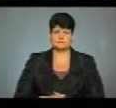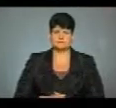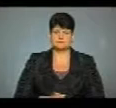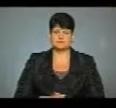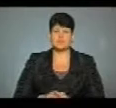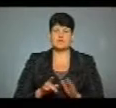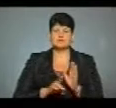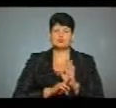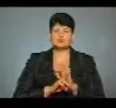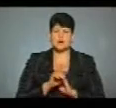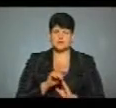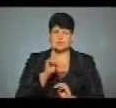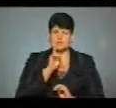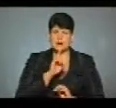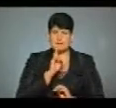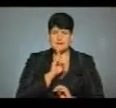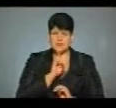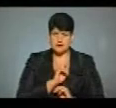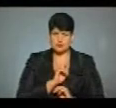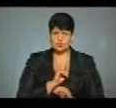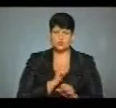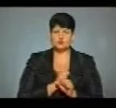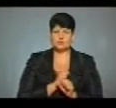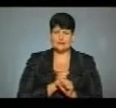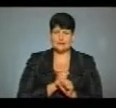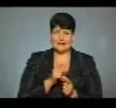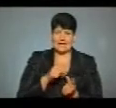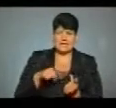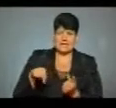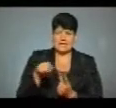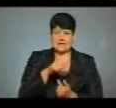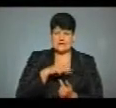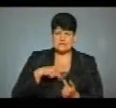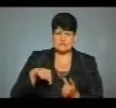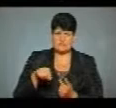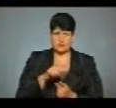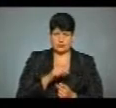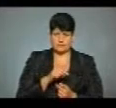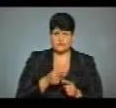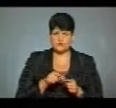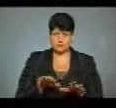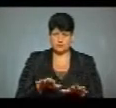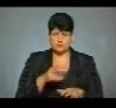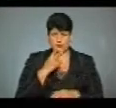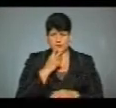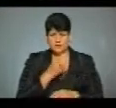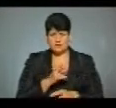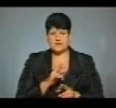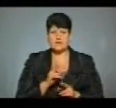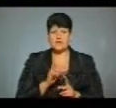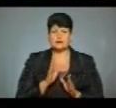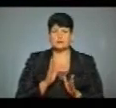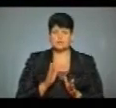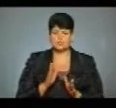Спочатку в експериментальному варіанті, значить, зробити кільцевий рух в цьому місці, подивитися, як буде